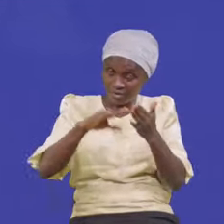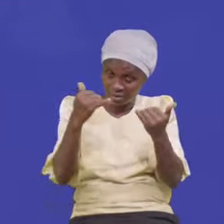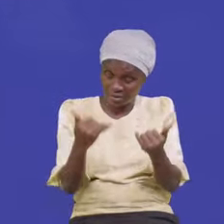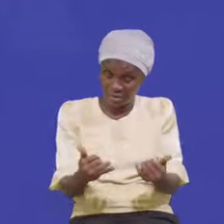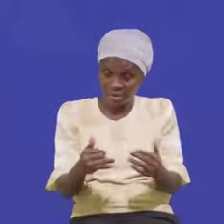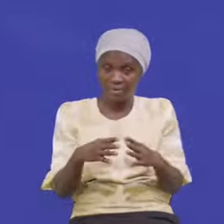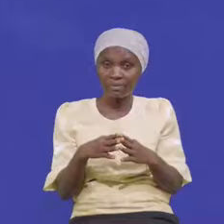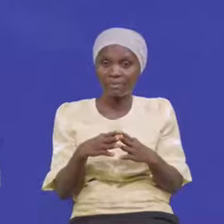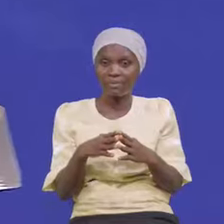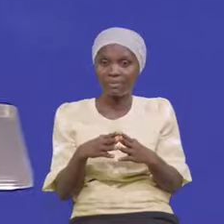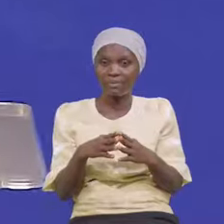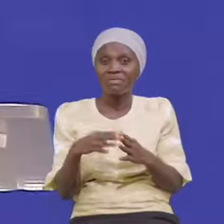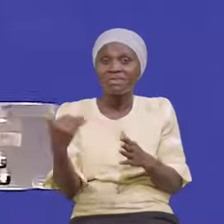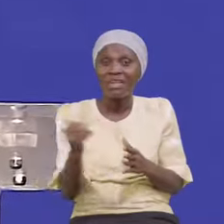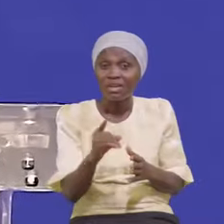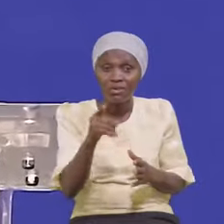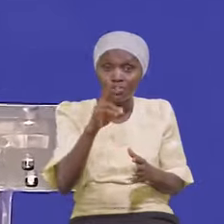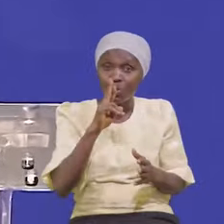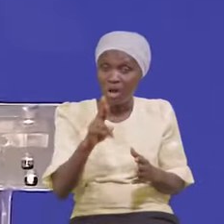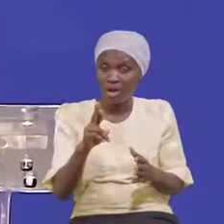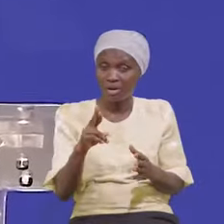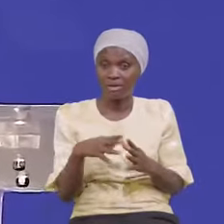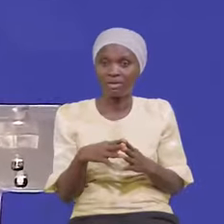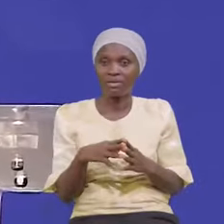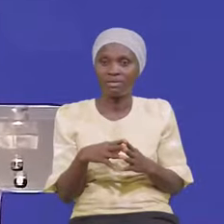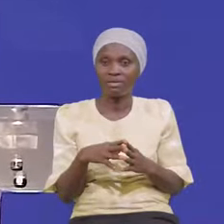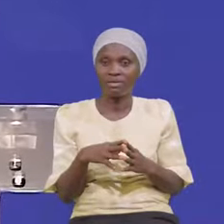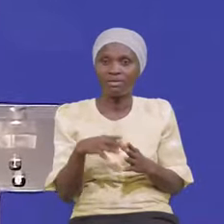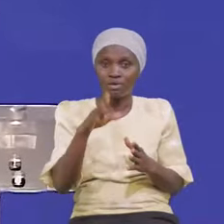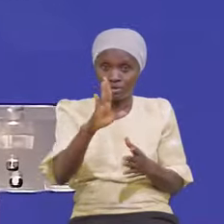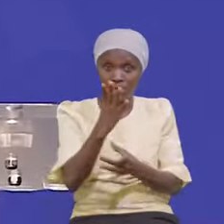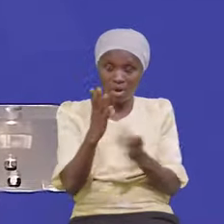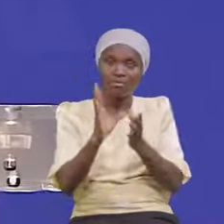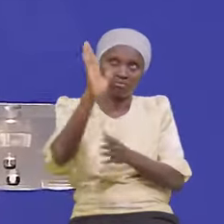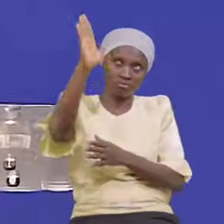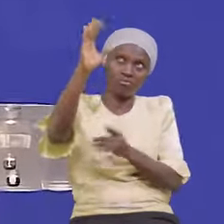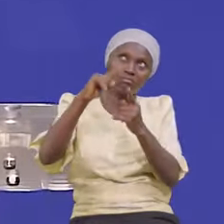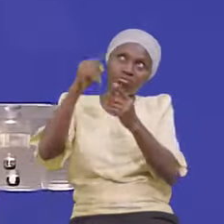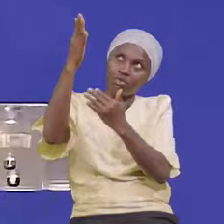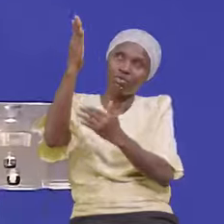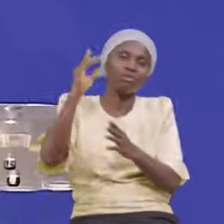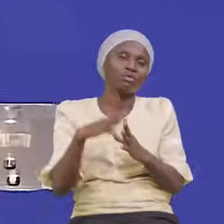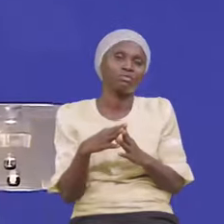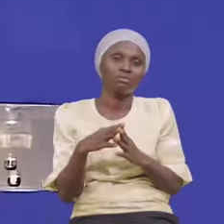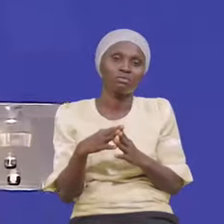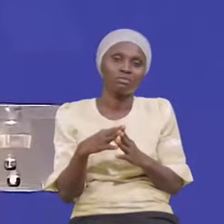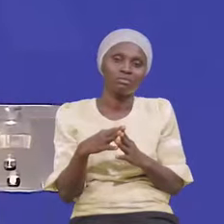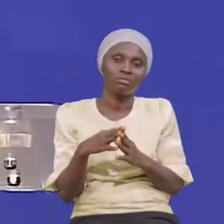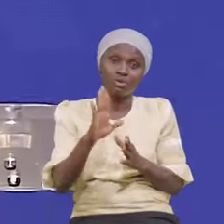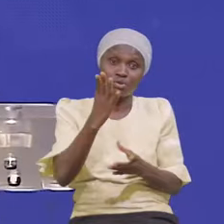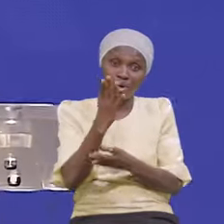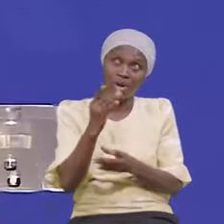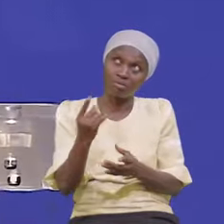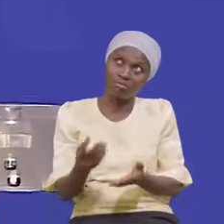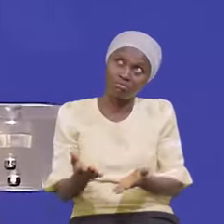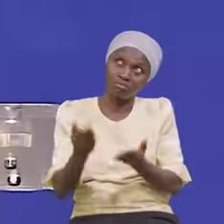ఇప్పుడు స్వీకరిస్తే. Anywhere you are. మీరు ఎక్కడ ఉన్నప్పటికీని. You can raise up your hand. అటువంటి వారు మీ చేతిని పైకి చాపండి.